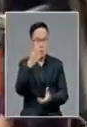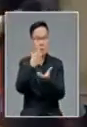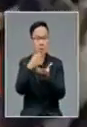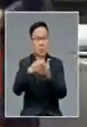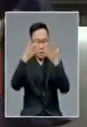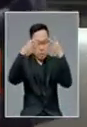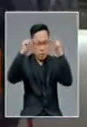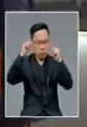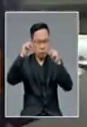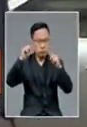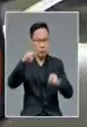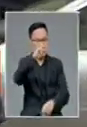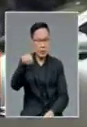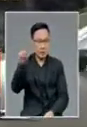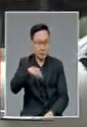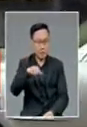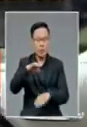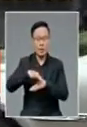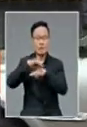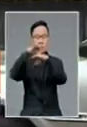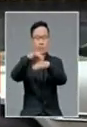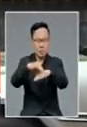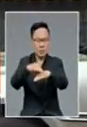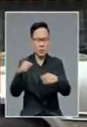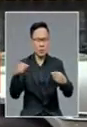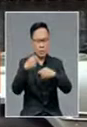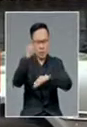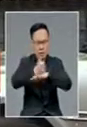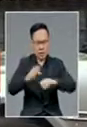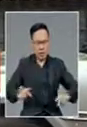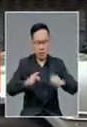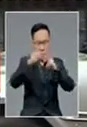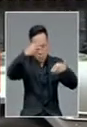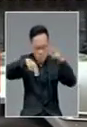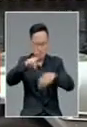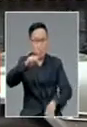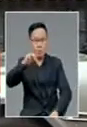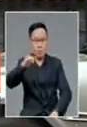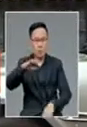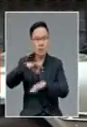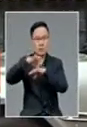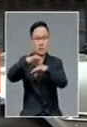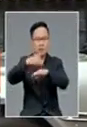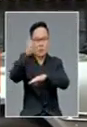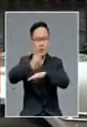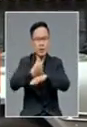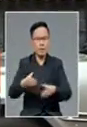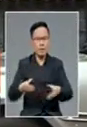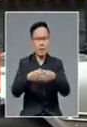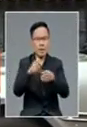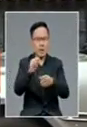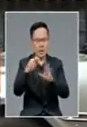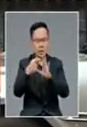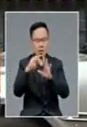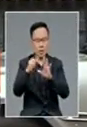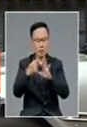กรัฐมนตรีอังกฤษตัดสินใจแต่งตั้งนายแบรนดอนลิวอิสรัฐมนตรีกระทรวงตรวจคนเข้าเมืองขึ้นดำรงตำแหน่งประธานพรรคอนุรักษ์นิยมอังกฤ